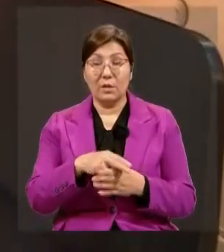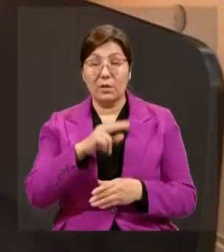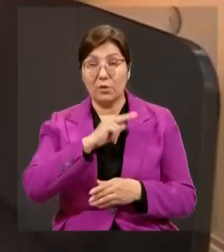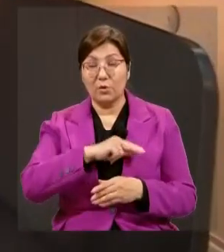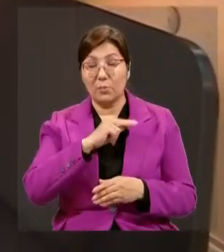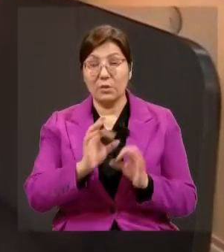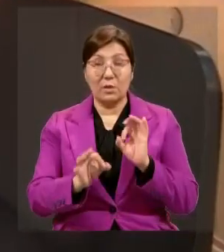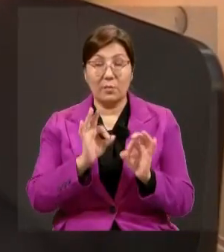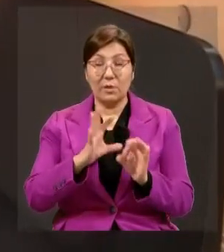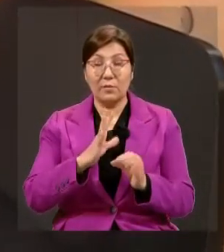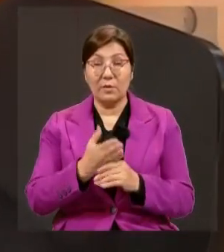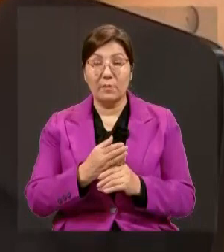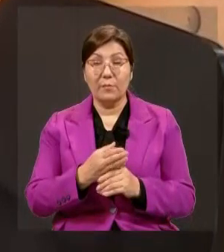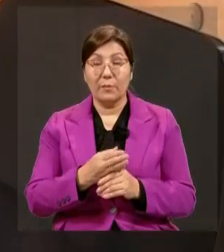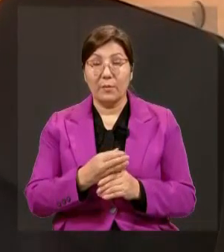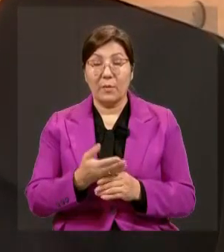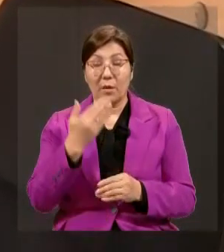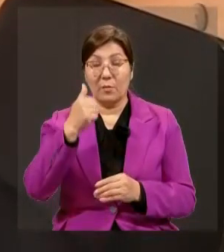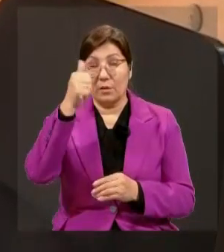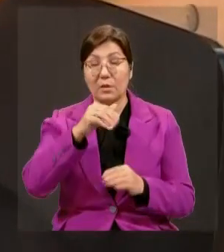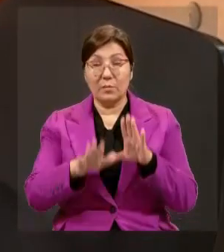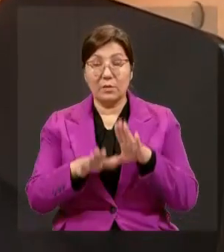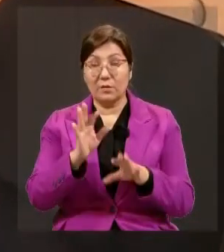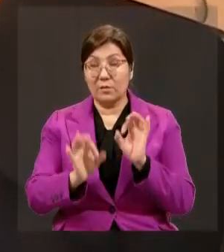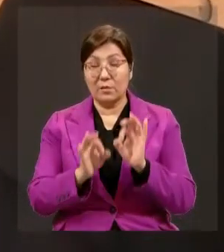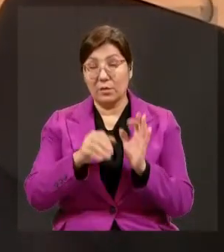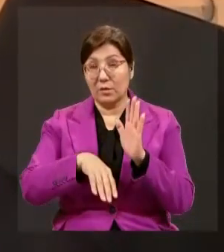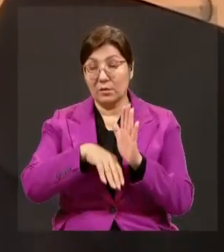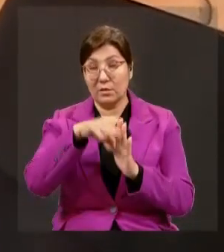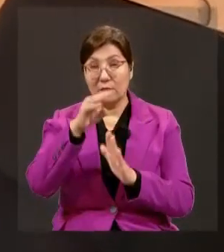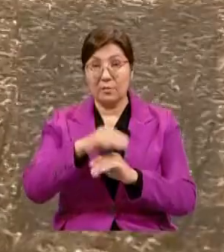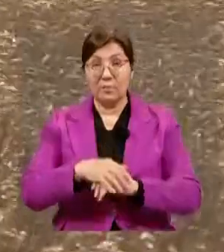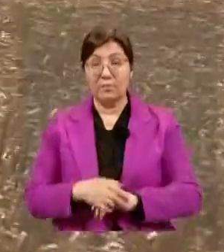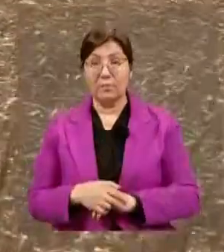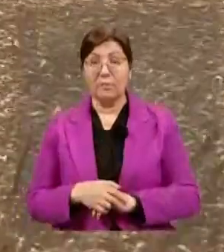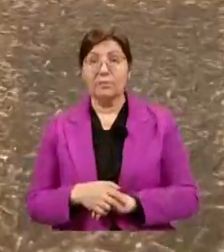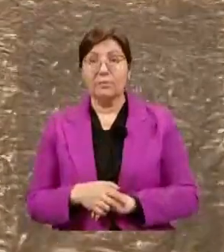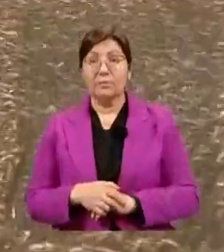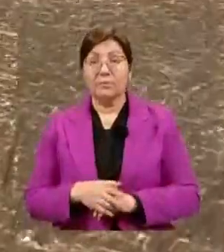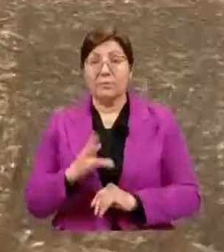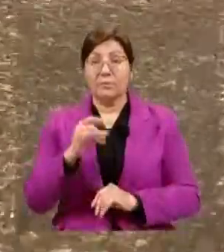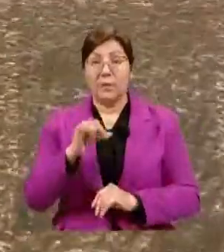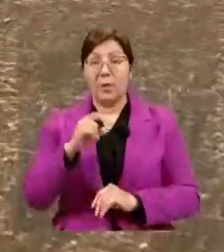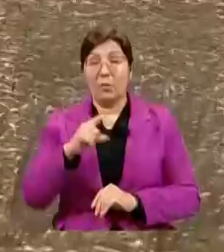жеңілдетеді. Биыл егістіктің өнімі былтырғымен салыстырғанда жақсы. Ол өнім алып жатырмыз. Быйыл Науырыс шаруа қожалығы 1600